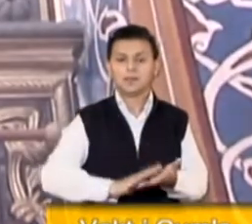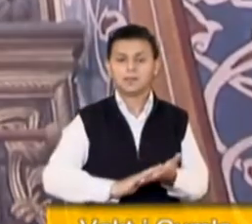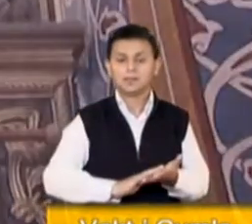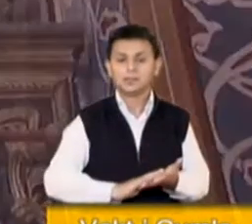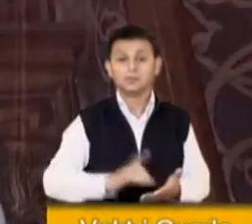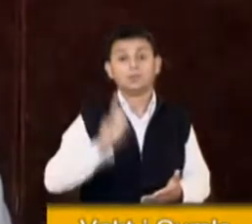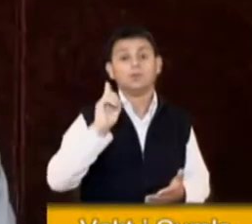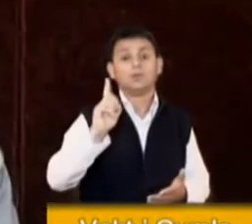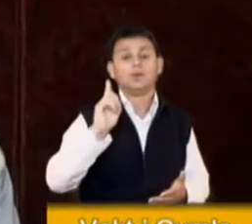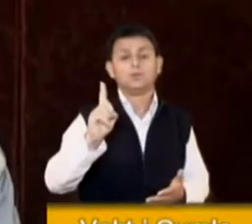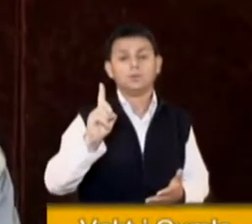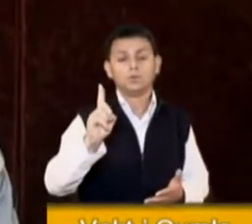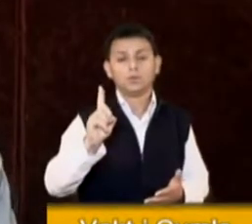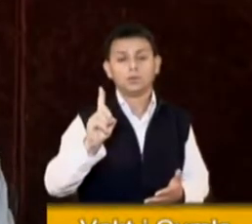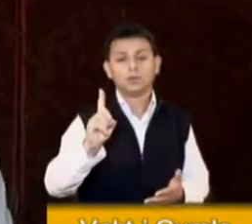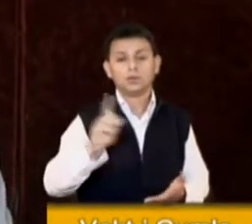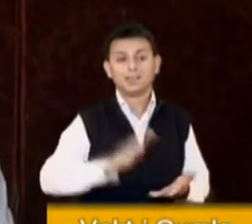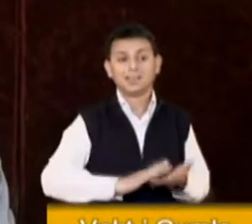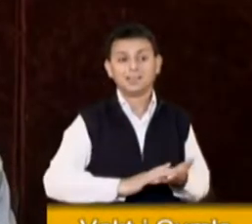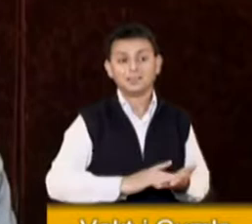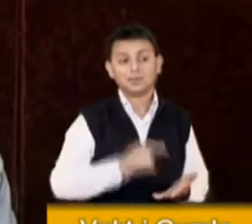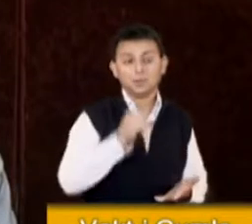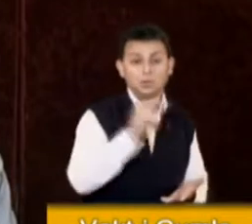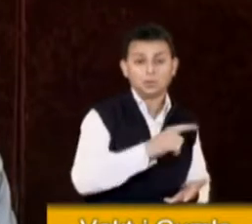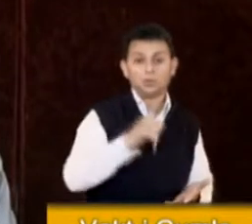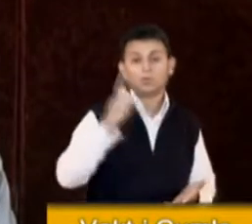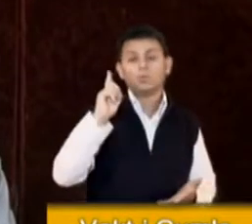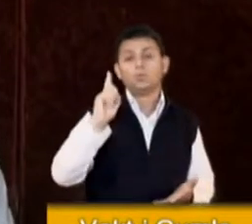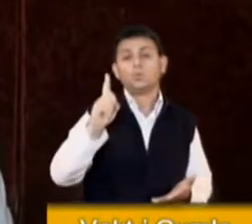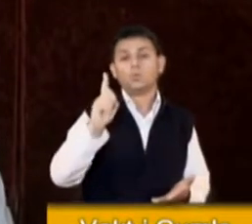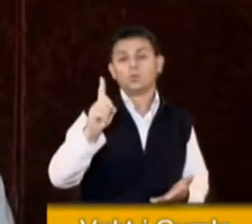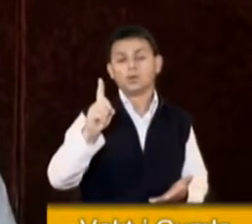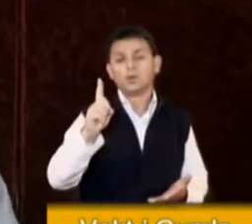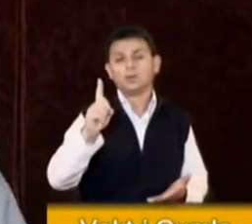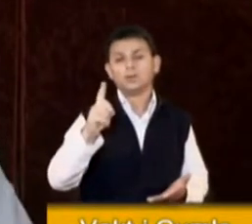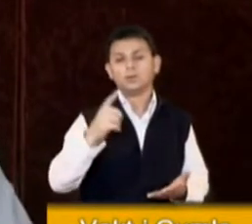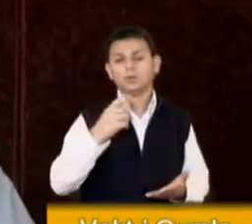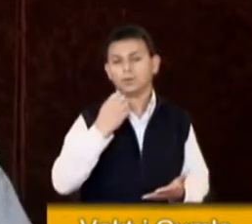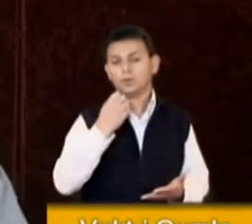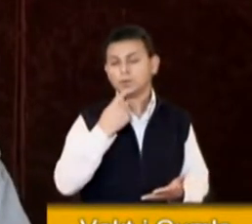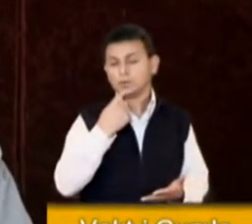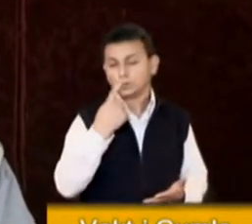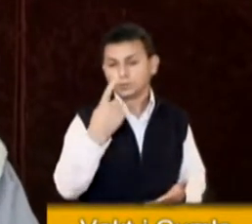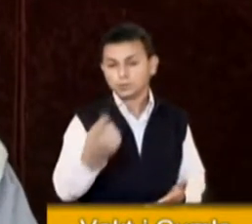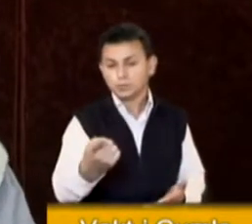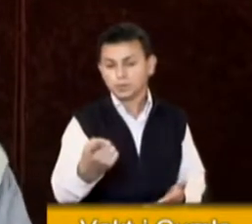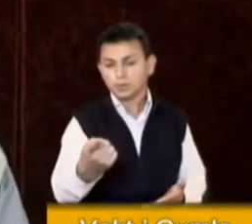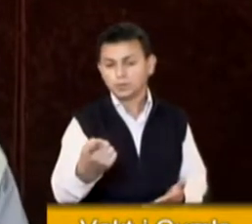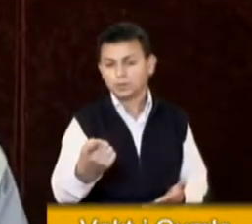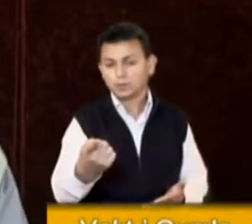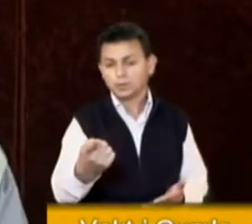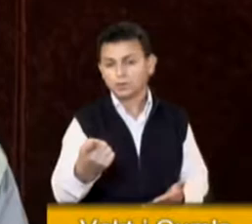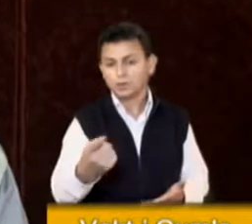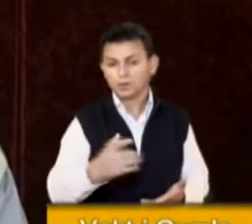Bismillahirrahmanirrahim. Kâle lehu sahibuhu ve huve yuhaviruhu, Arkadaşı konuşurken ona dedi ki: